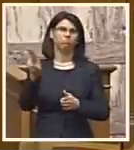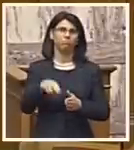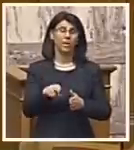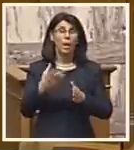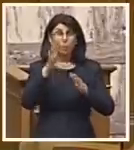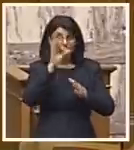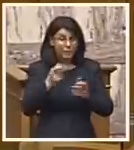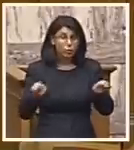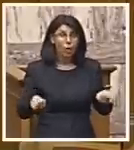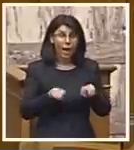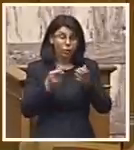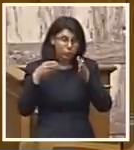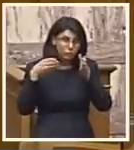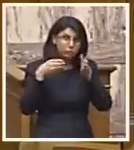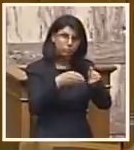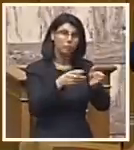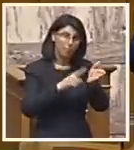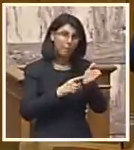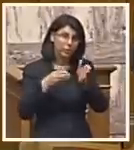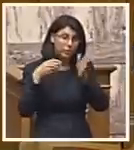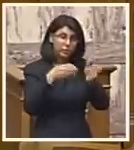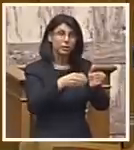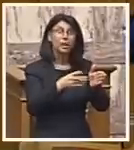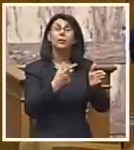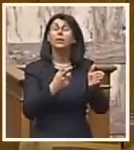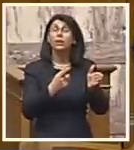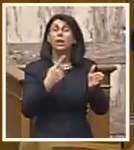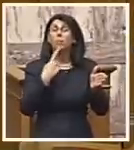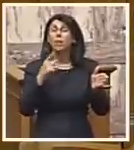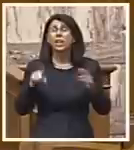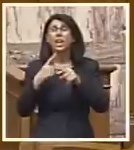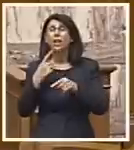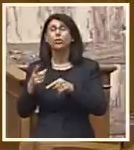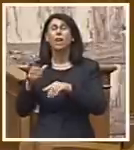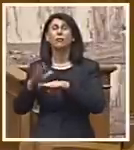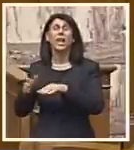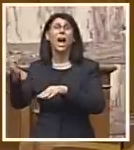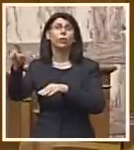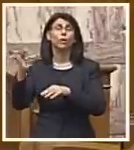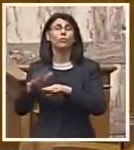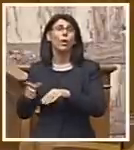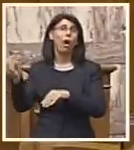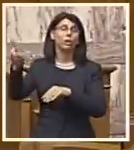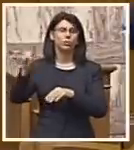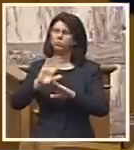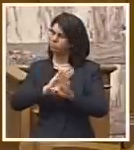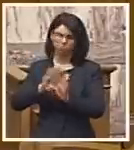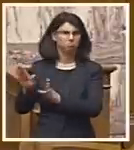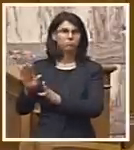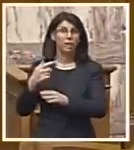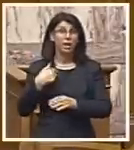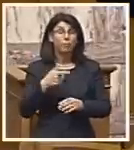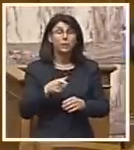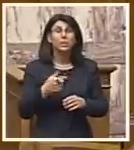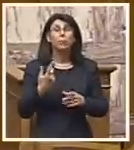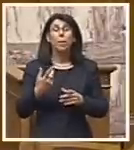έργο, το δύσκολο έργο, όσων λένε ότι για όλα φταίει κάποιος άλλος. Να εξαφανίσουμε